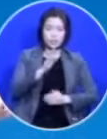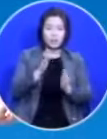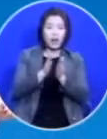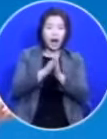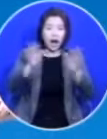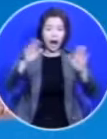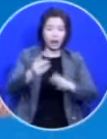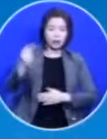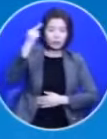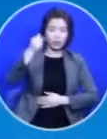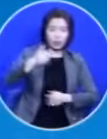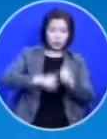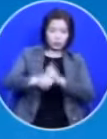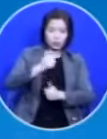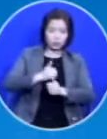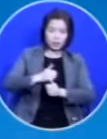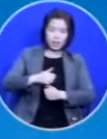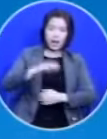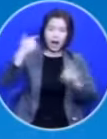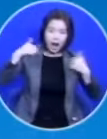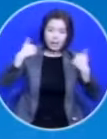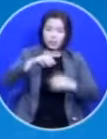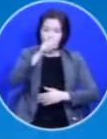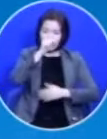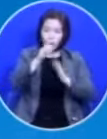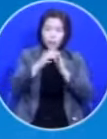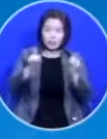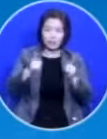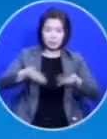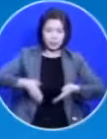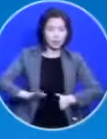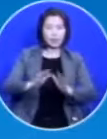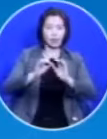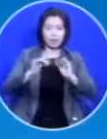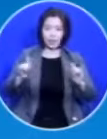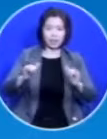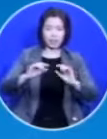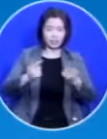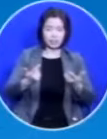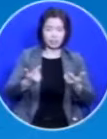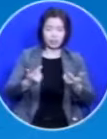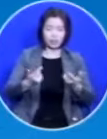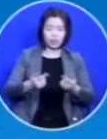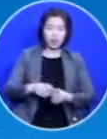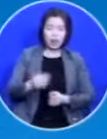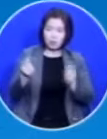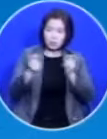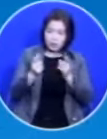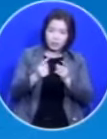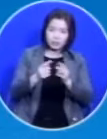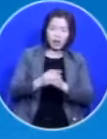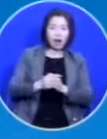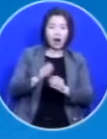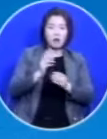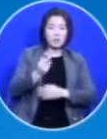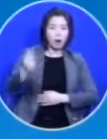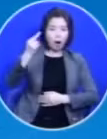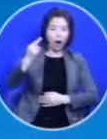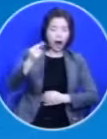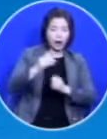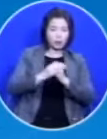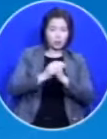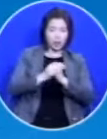좋은 사람만 나오는게 아니었어요 당장 아론의 아들 니와 비아스 같은